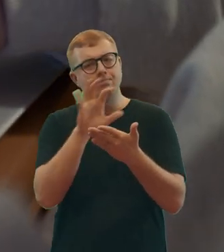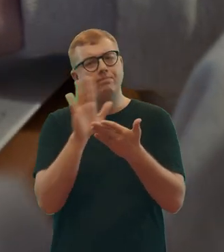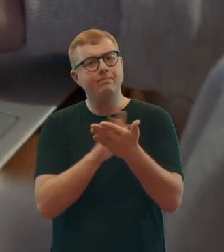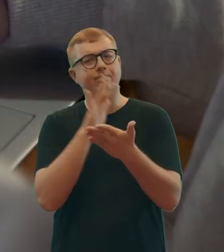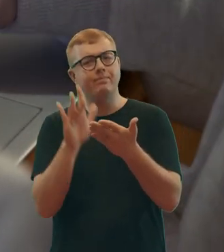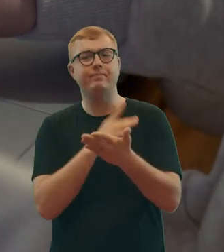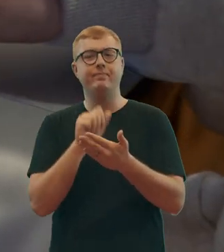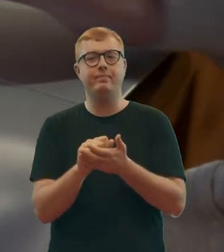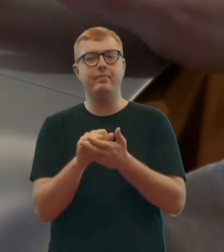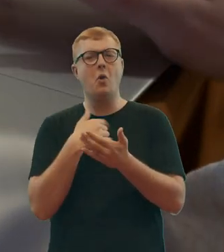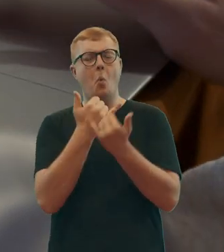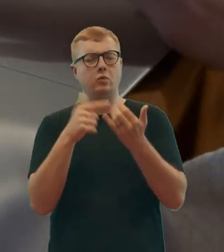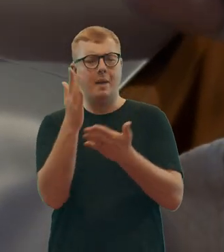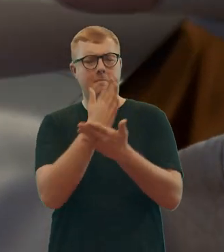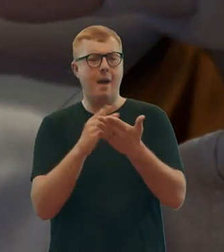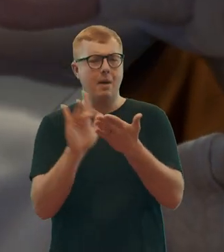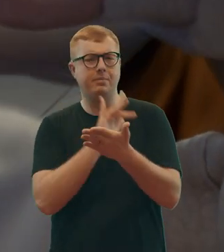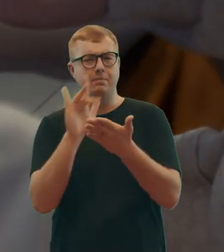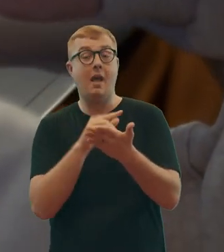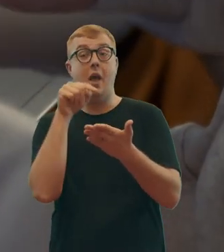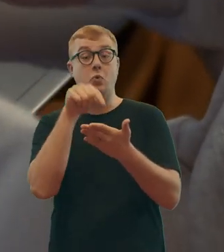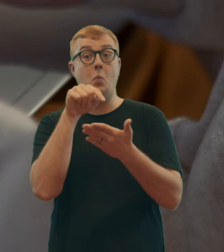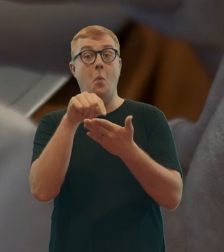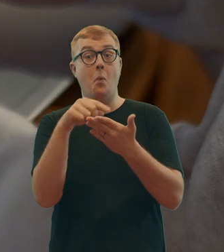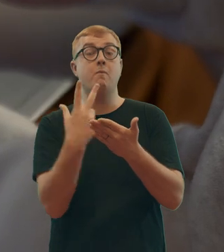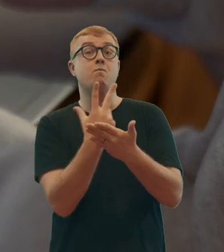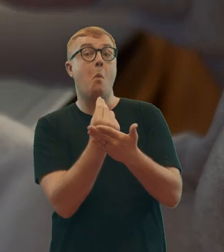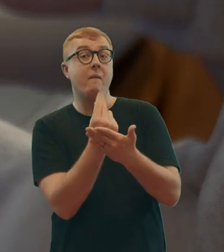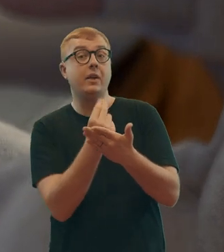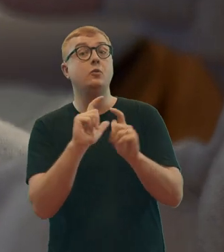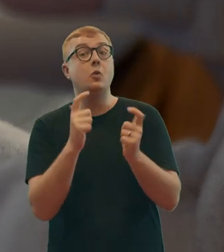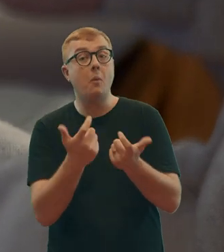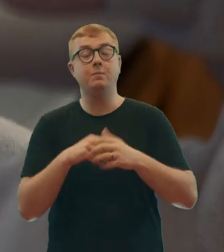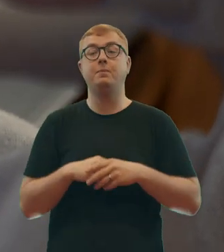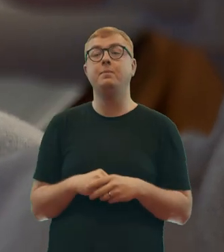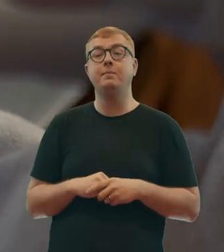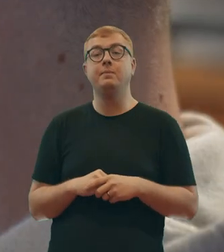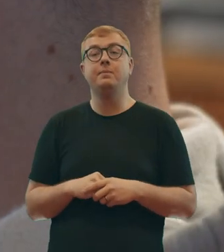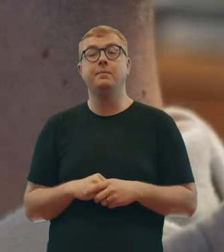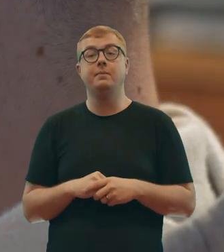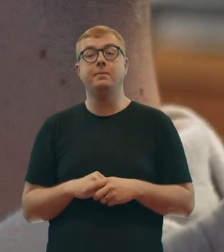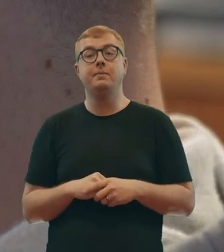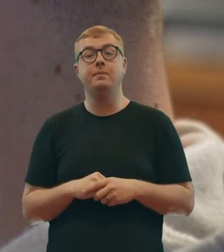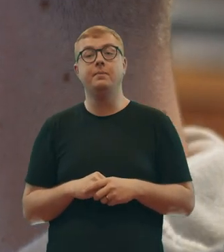ekranu. I sobie chodzę strzałkami po tej mapie i on mi mówi